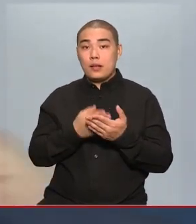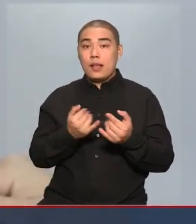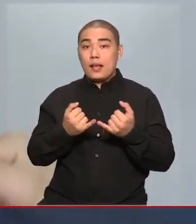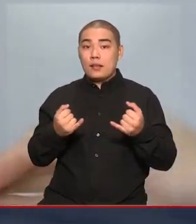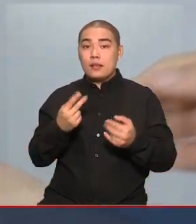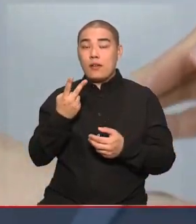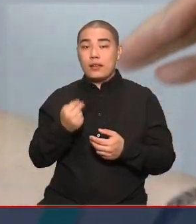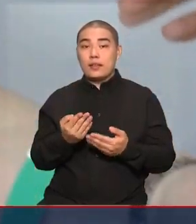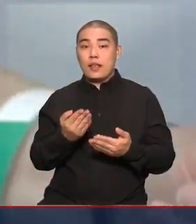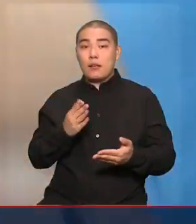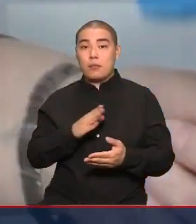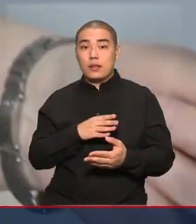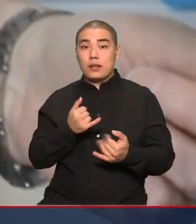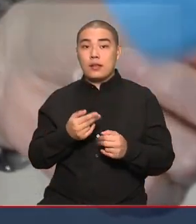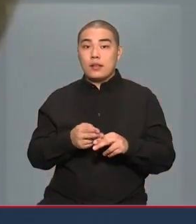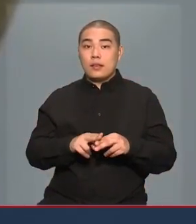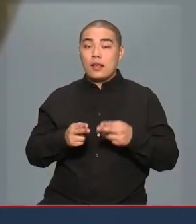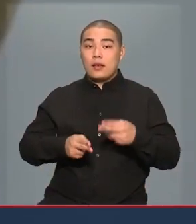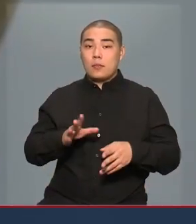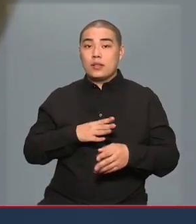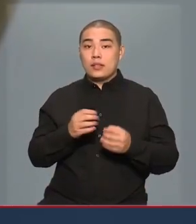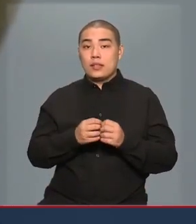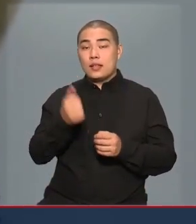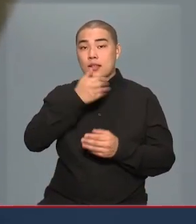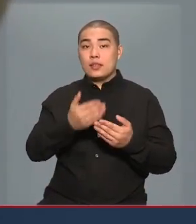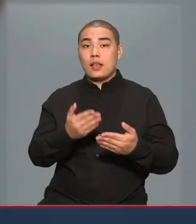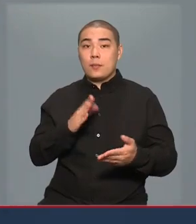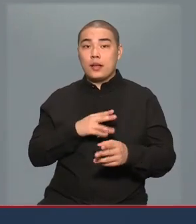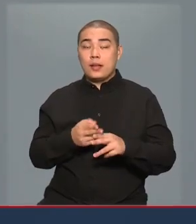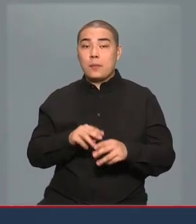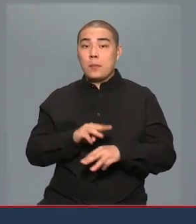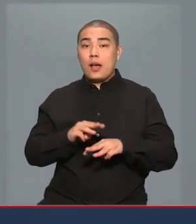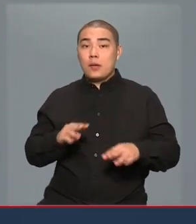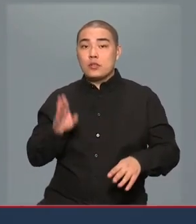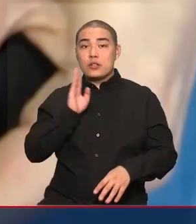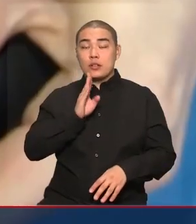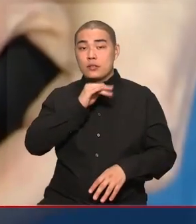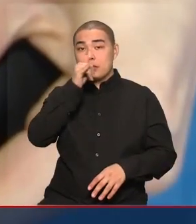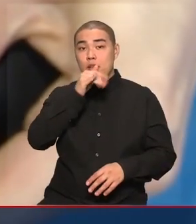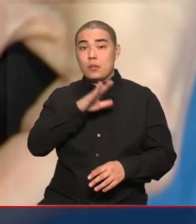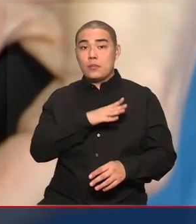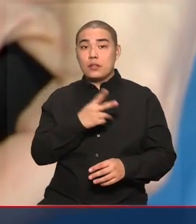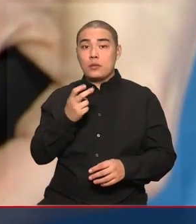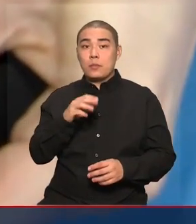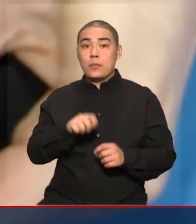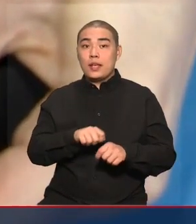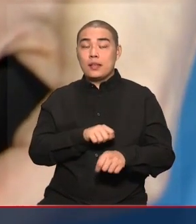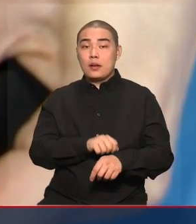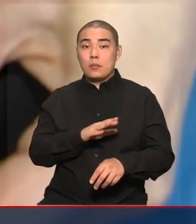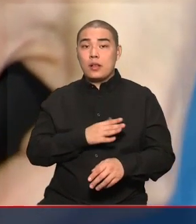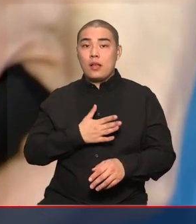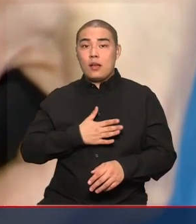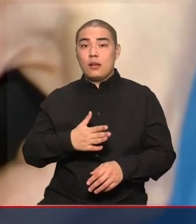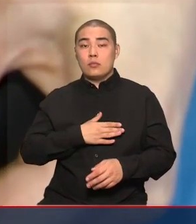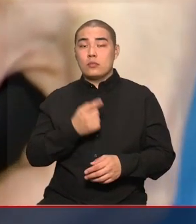абляцию 2 дня назад. Коварный диагноз поставили 10 лет назад. До этого момента женщина не могла пройти и 200 метров без отдышки.